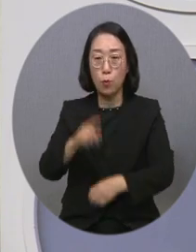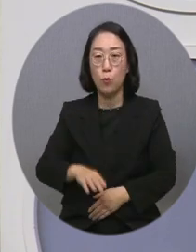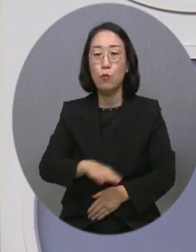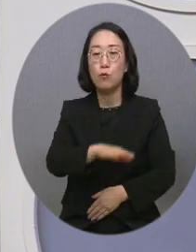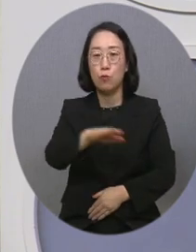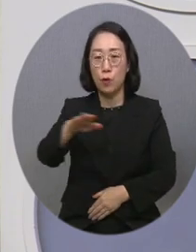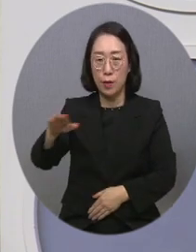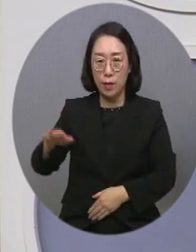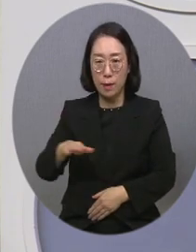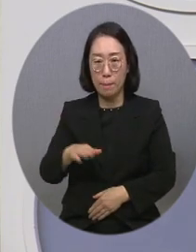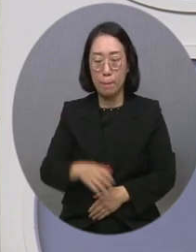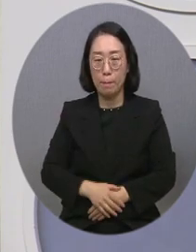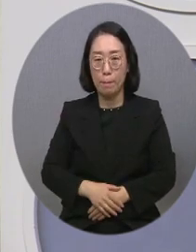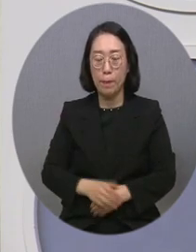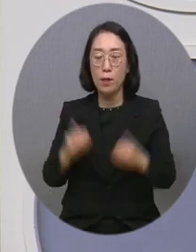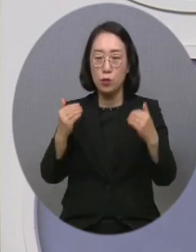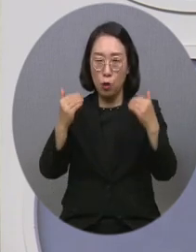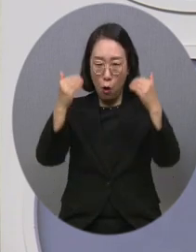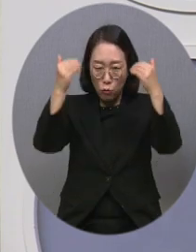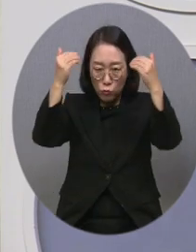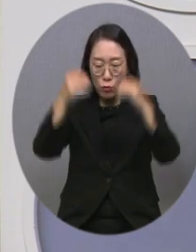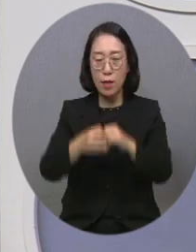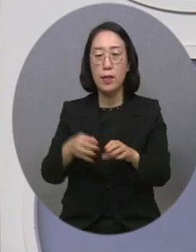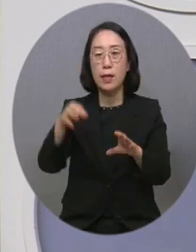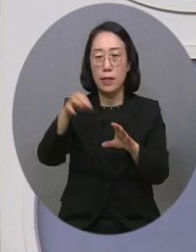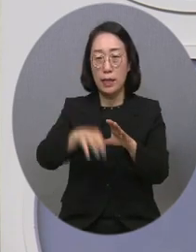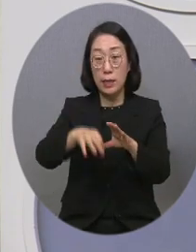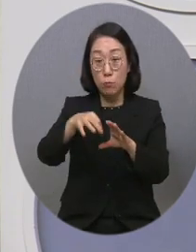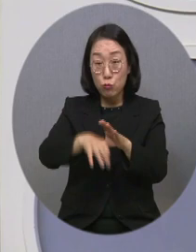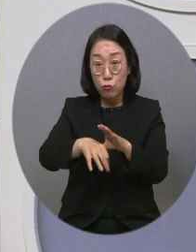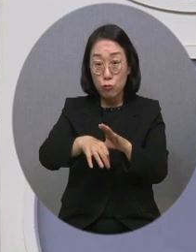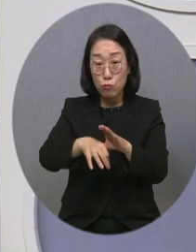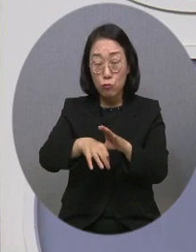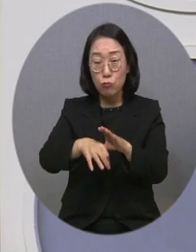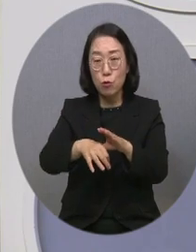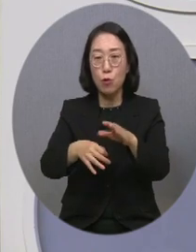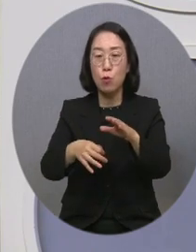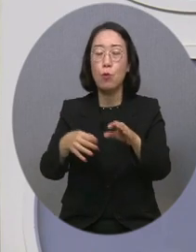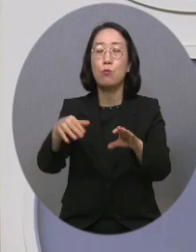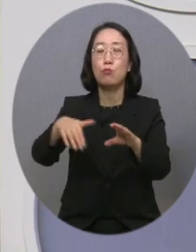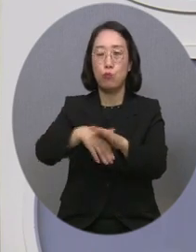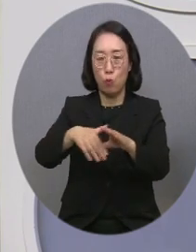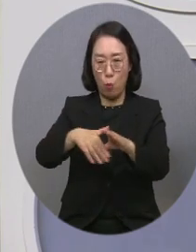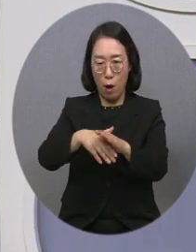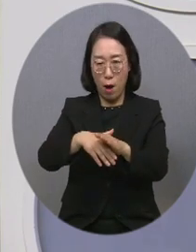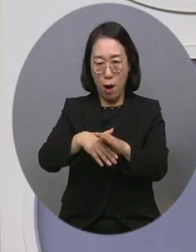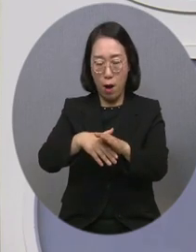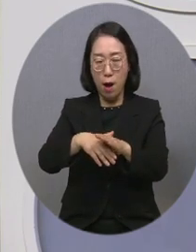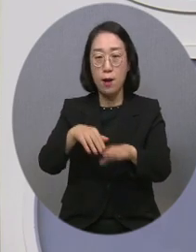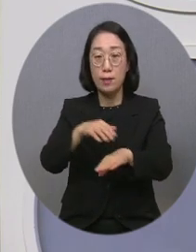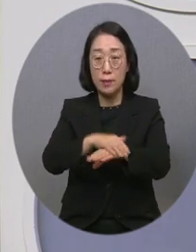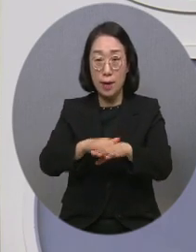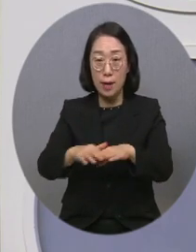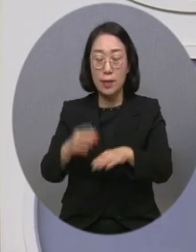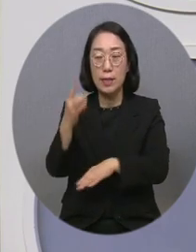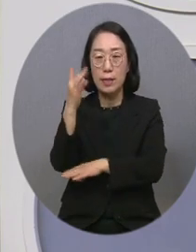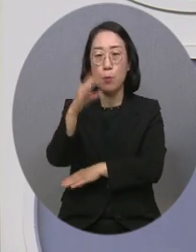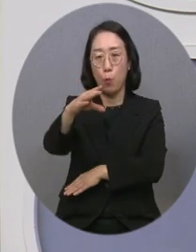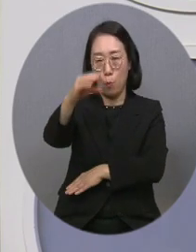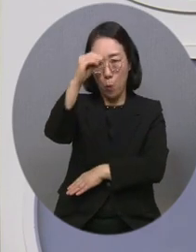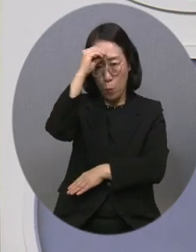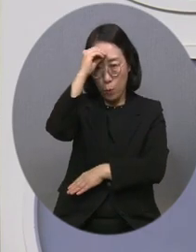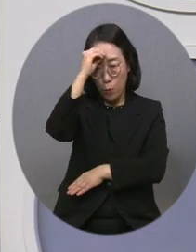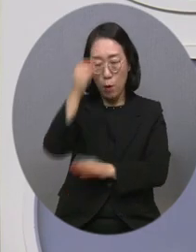우리나라의 그 성숙된 기부 문화를 만드는데 공동 모금회가 하나의 플랫폼으로서 역할을 해주는